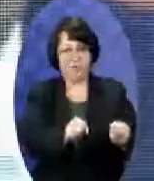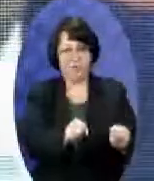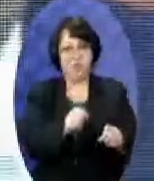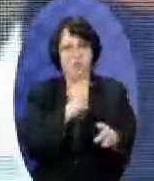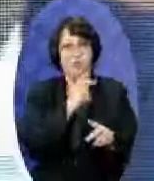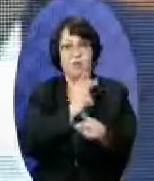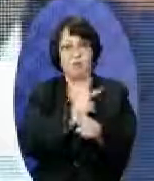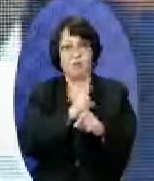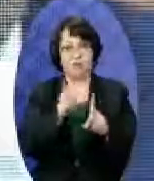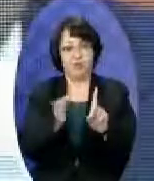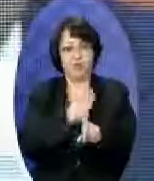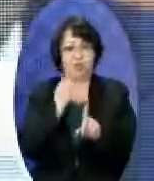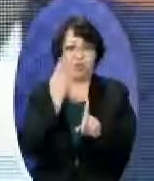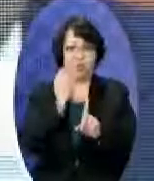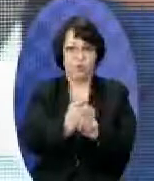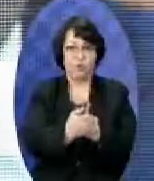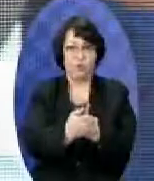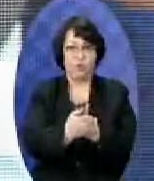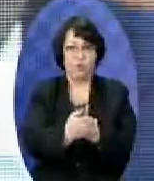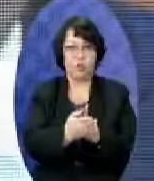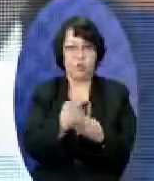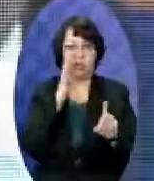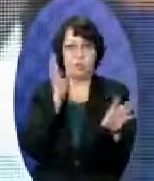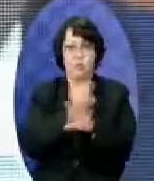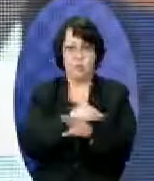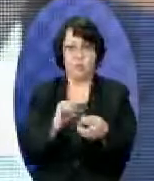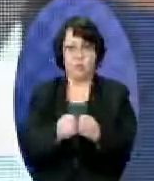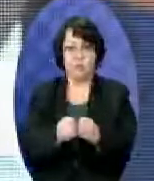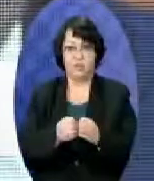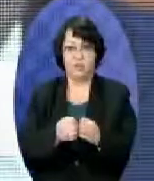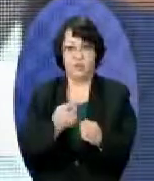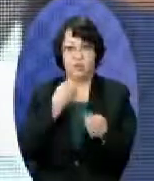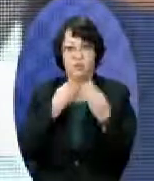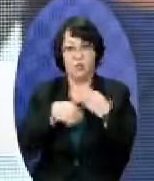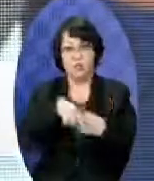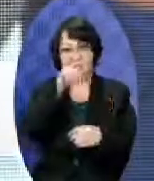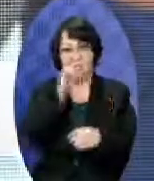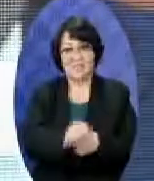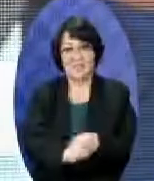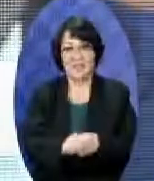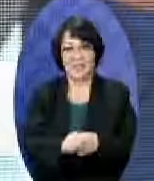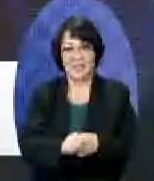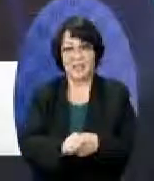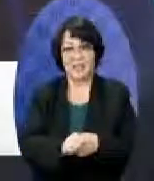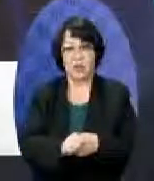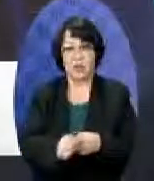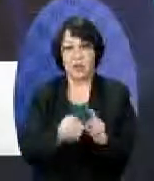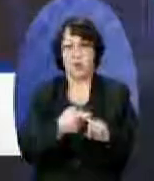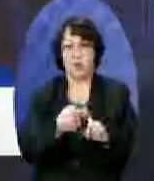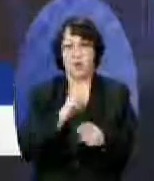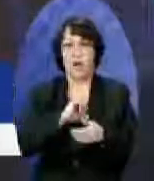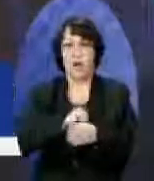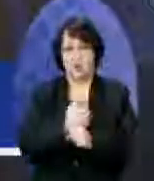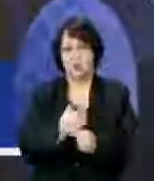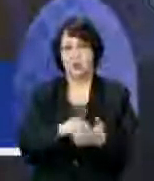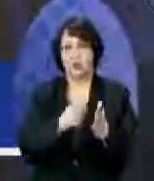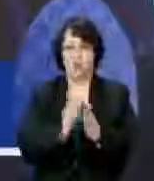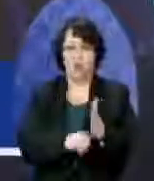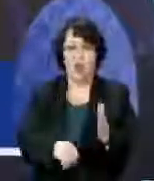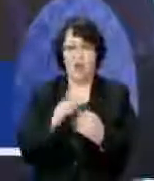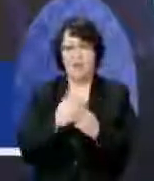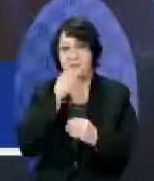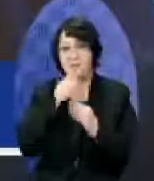бол шүүгчийн цалингаа сонгодог ийм байдал бол хөргөстөн байгаа юм. Тэгэхээр мэдээж авилгатай тэмцэх газар